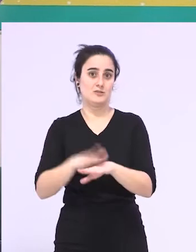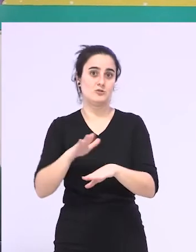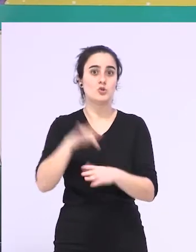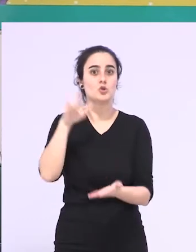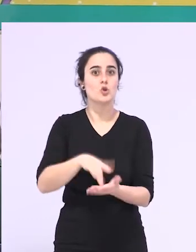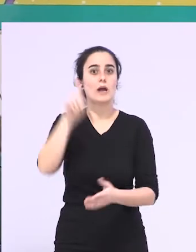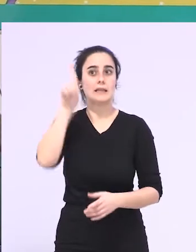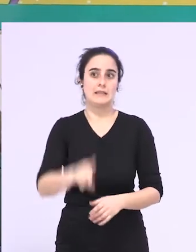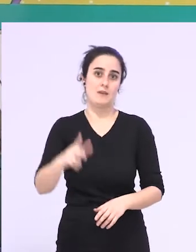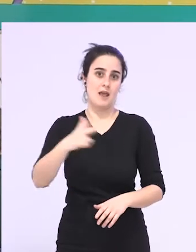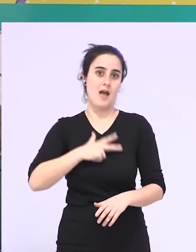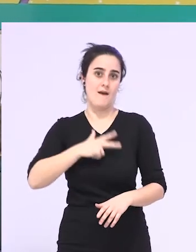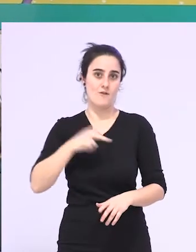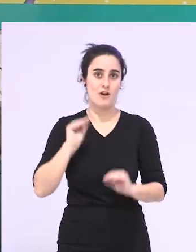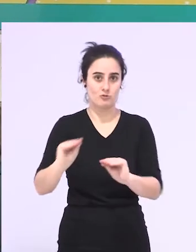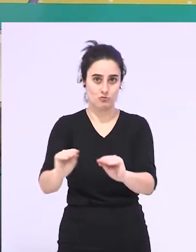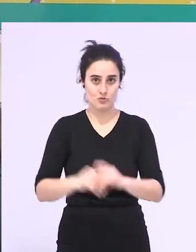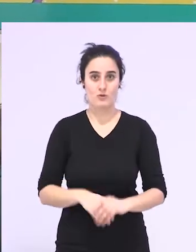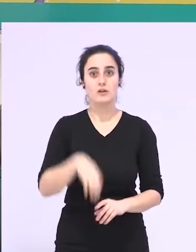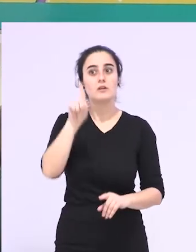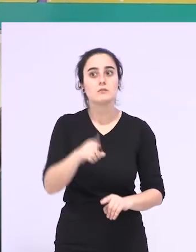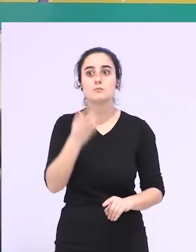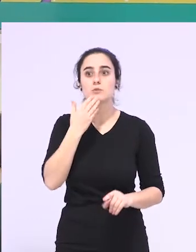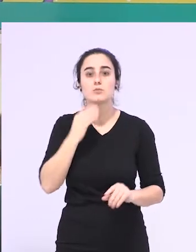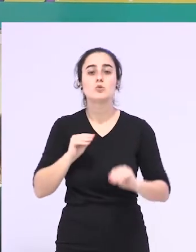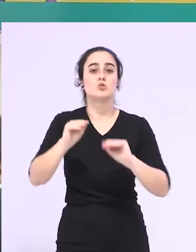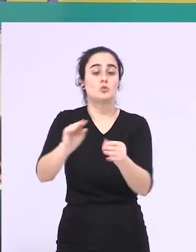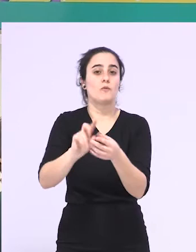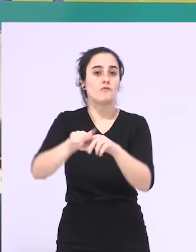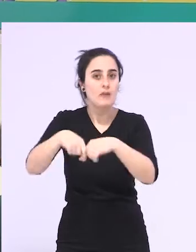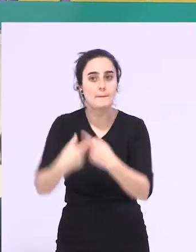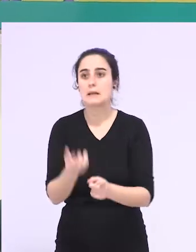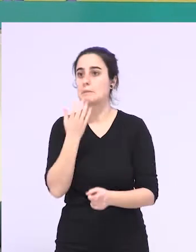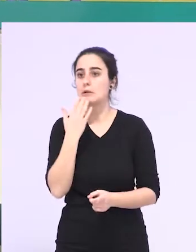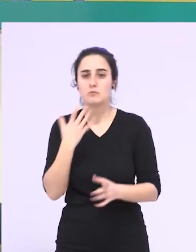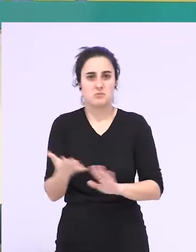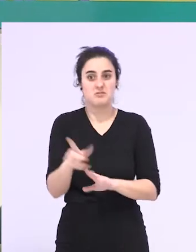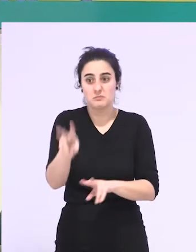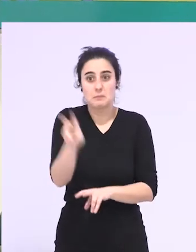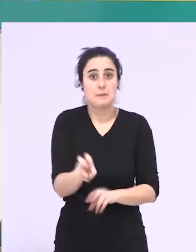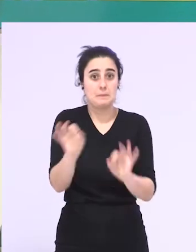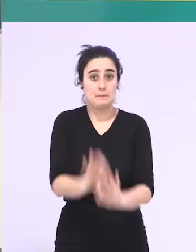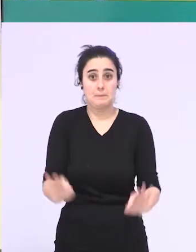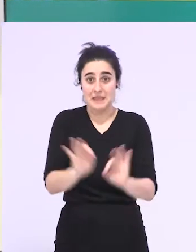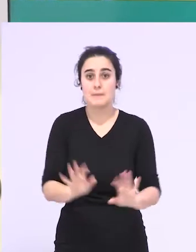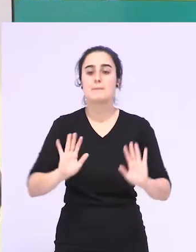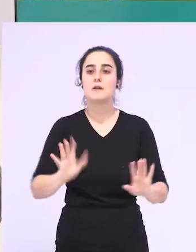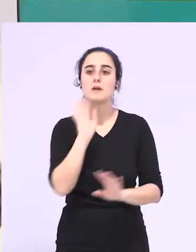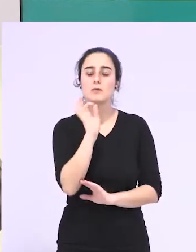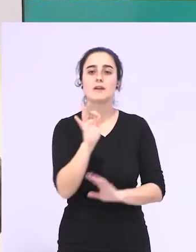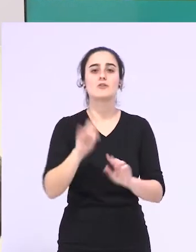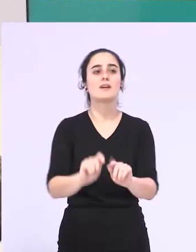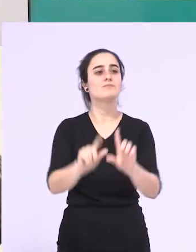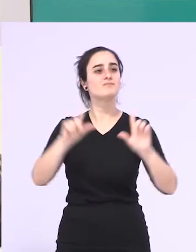erasotzaileen senideek egindako adierazpenek. Ez digutela ezertarako balio, benetan erasoari buruz pentsatzeko, ez baldin bada, nolabait erasotzaileen